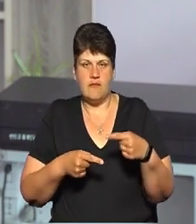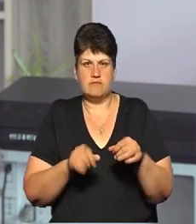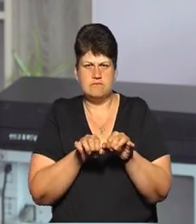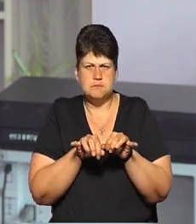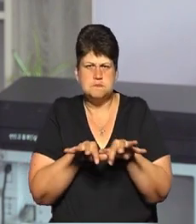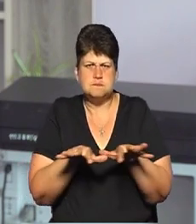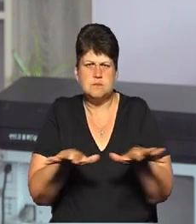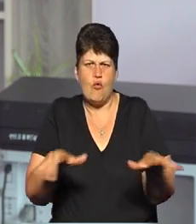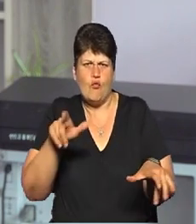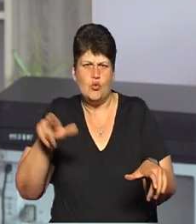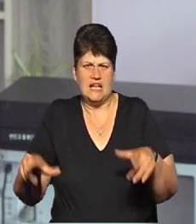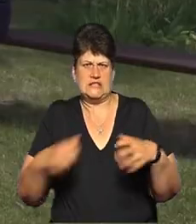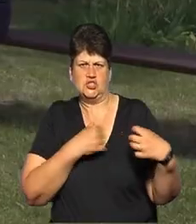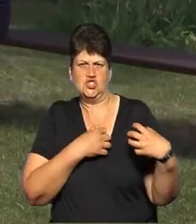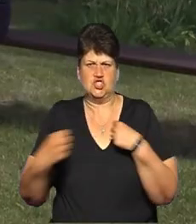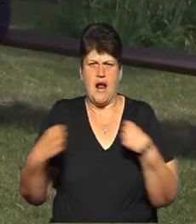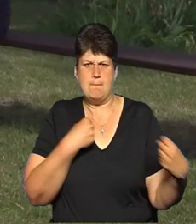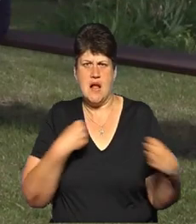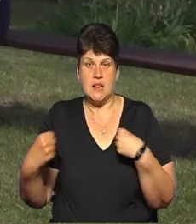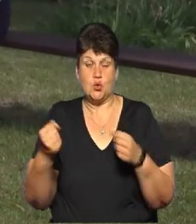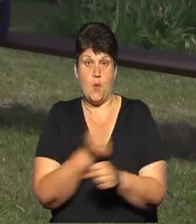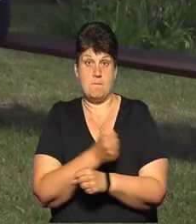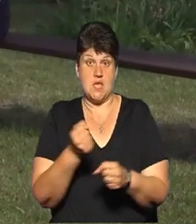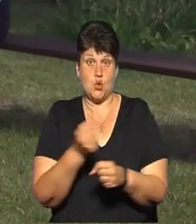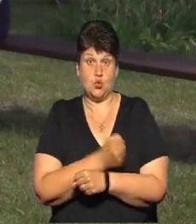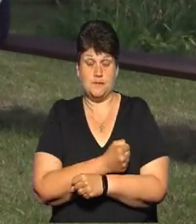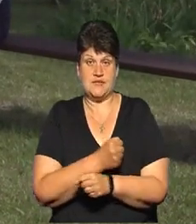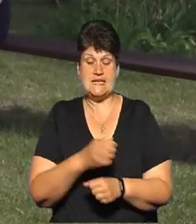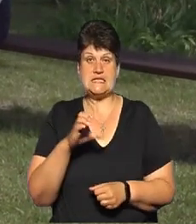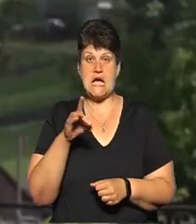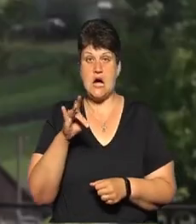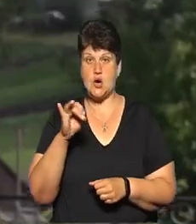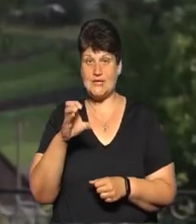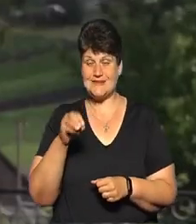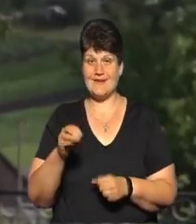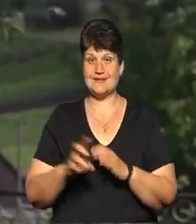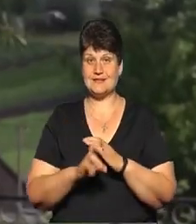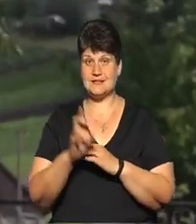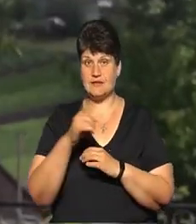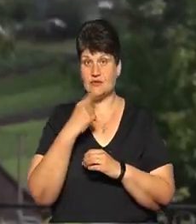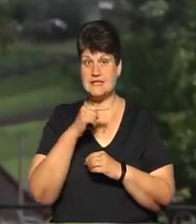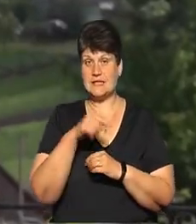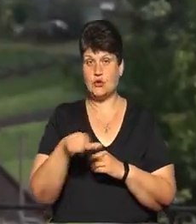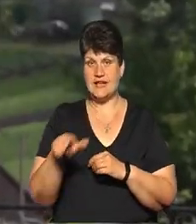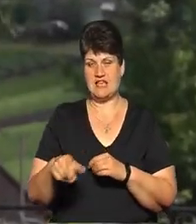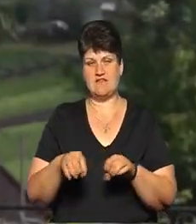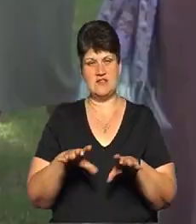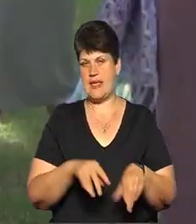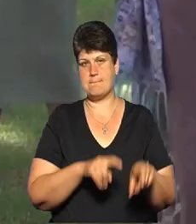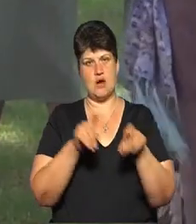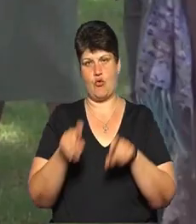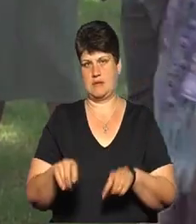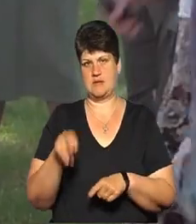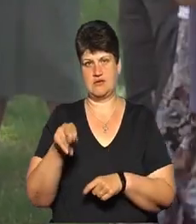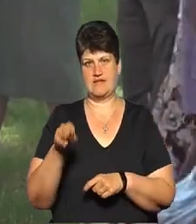таку шарпанину, можна сказати, в бійку. Староста церкви Ярослав Сисак – один із тих жителів села, які вирішили не переходити до Православної